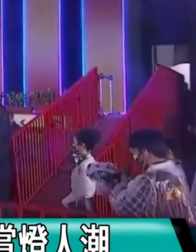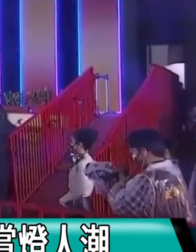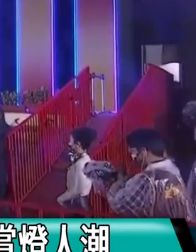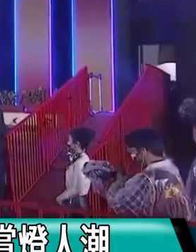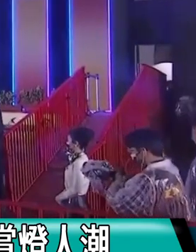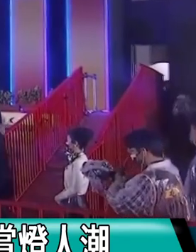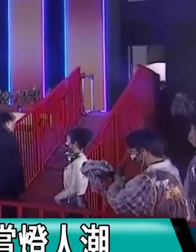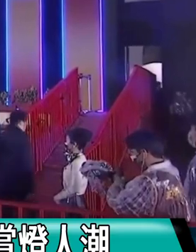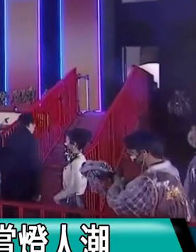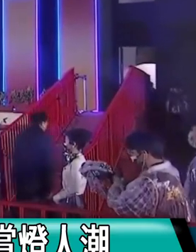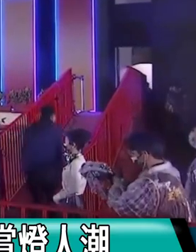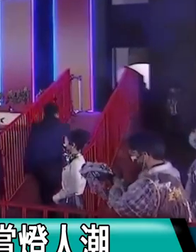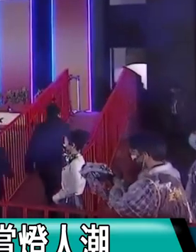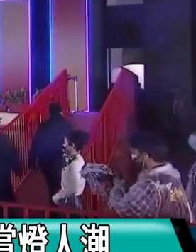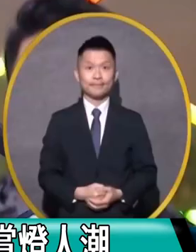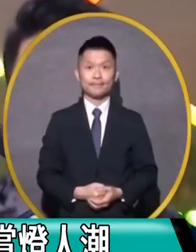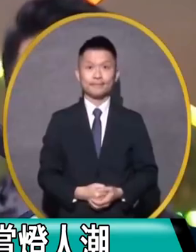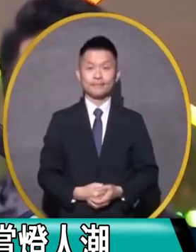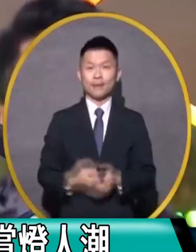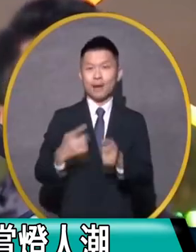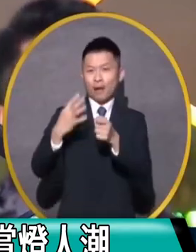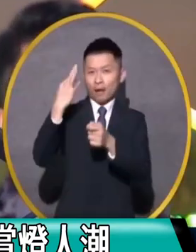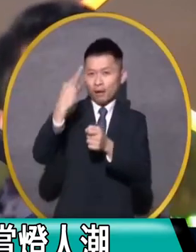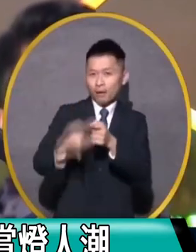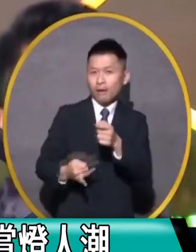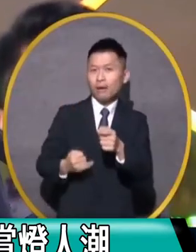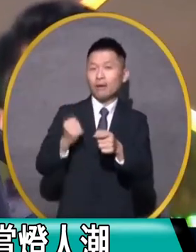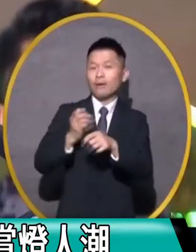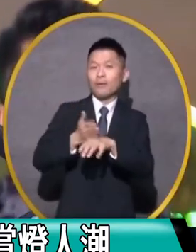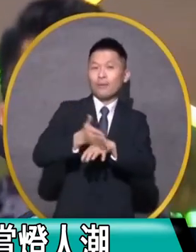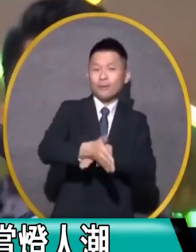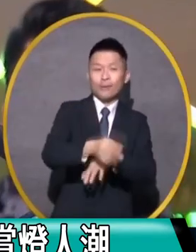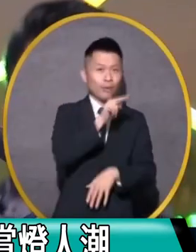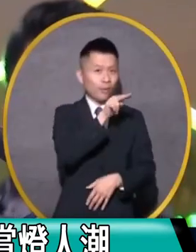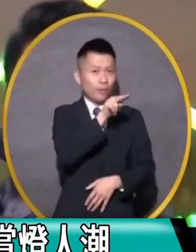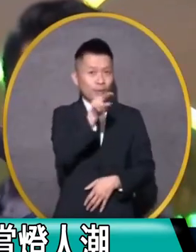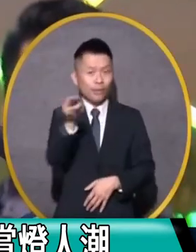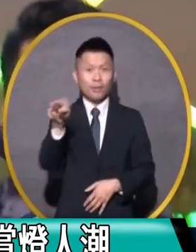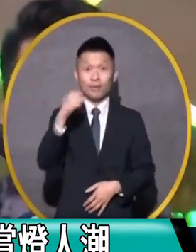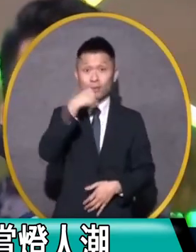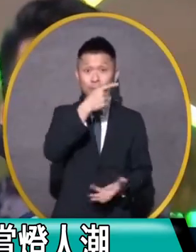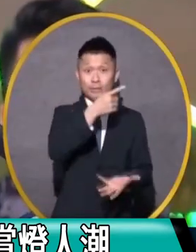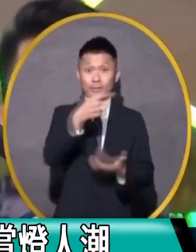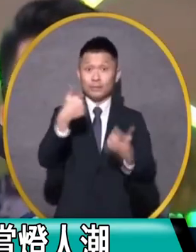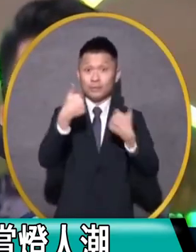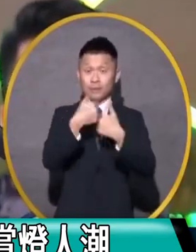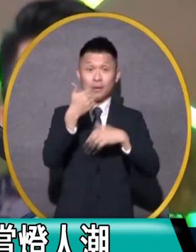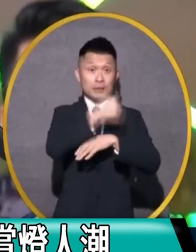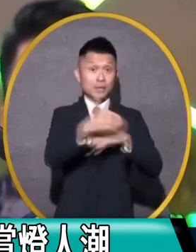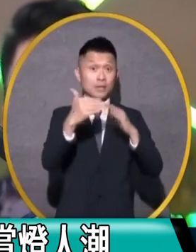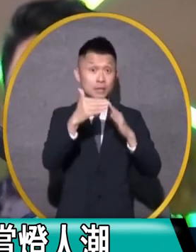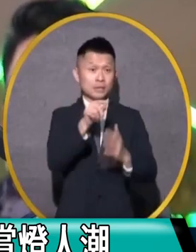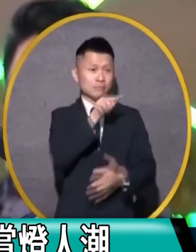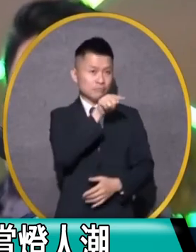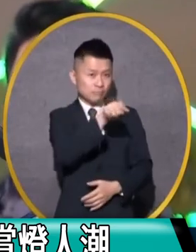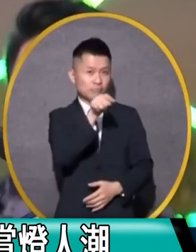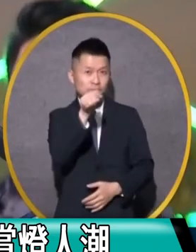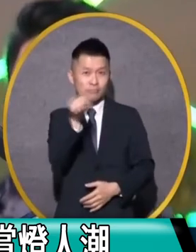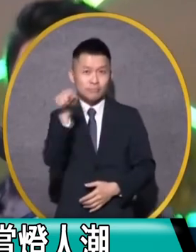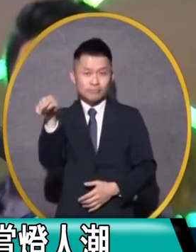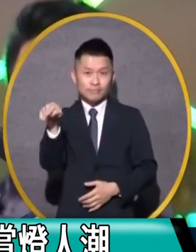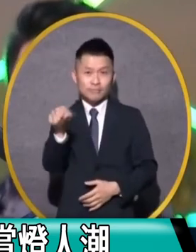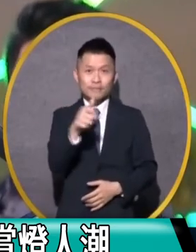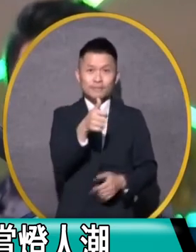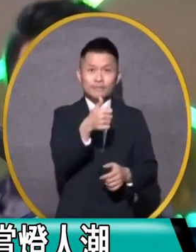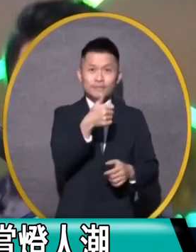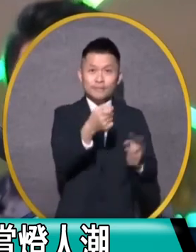658315人。 这么多年来，我们已经看到台湾灯会在每一个县市都结合了在地的